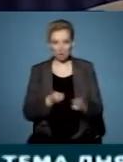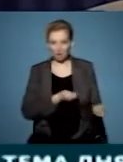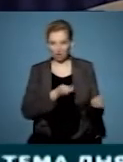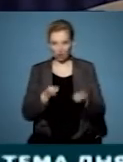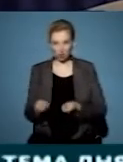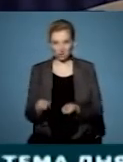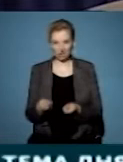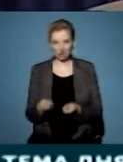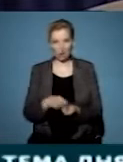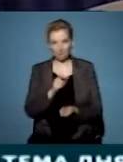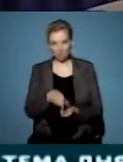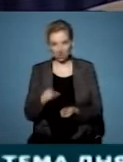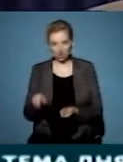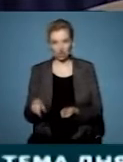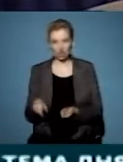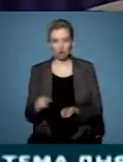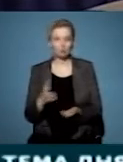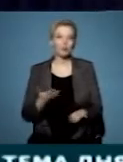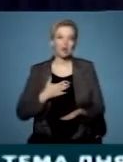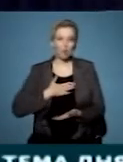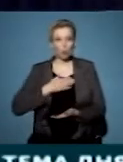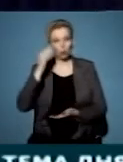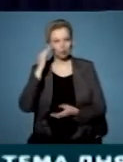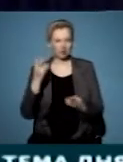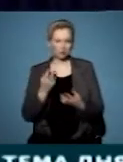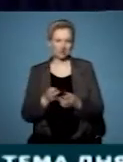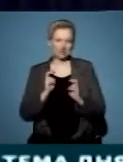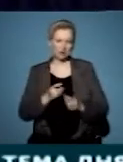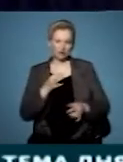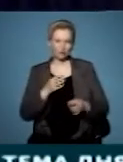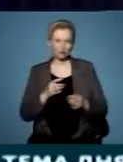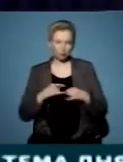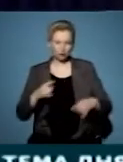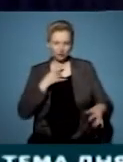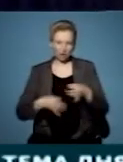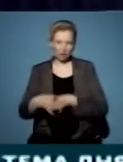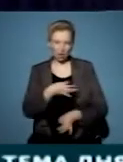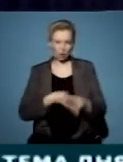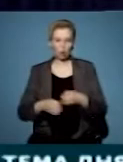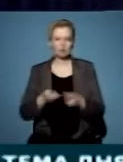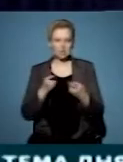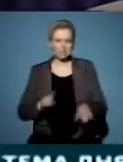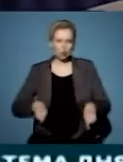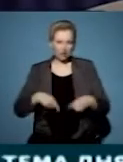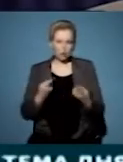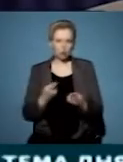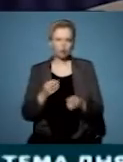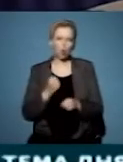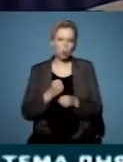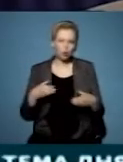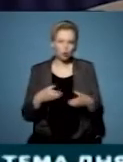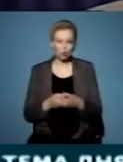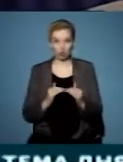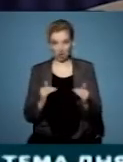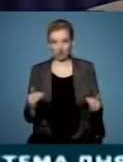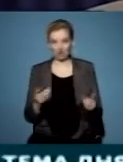перевозити пасажирів. Як на мою думку, то треба просто сідати за стіл перемовин, дійсно створювати чи робочу групу на